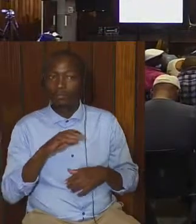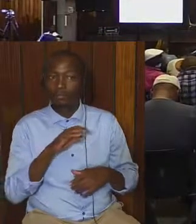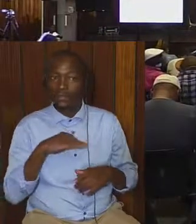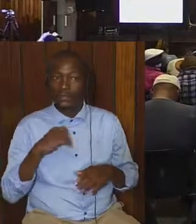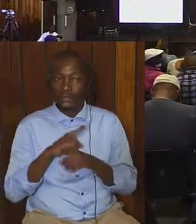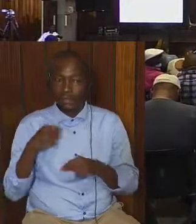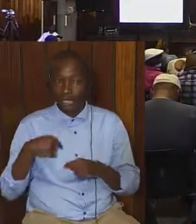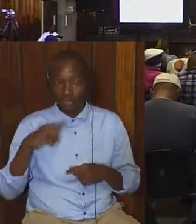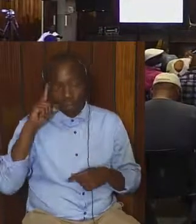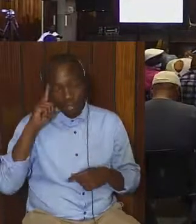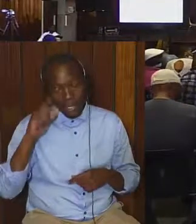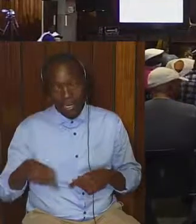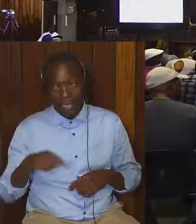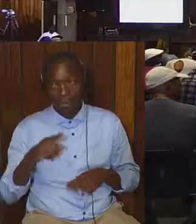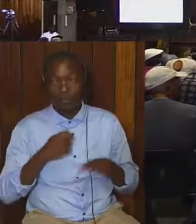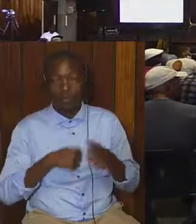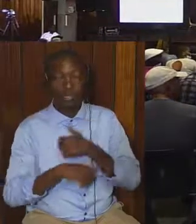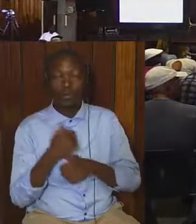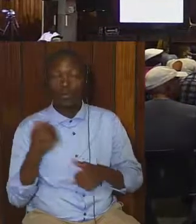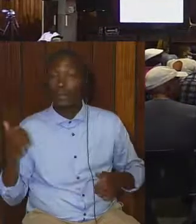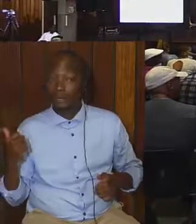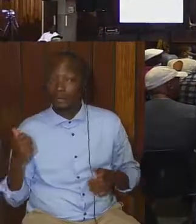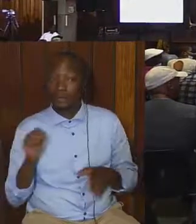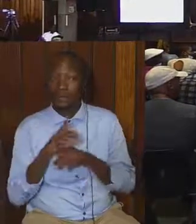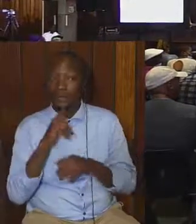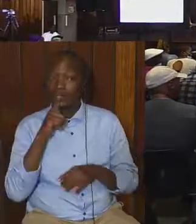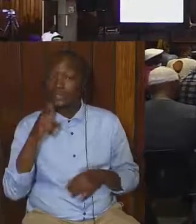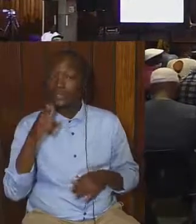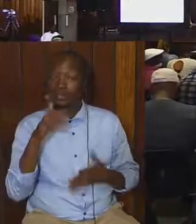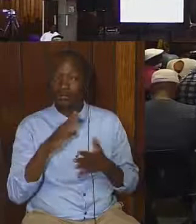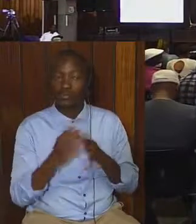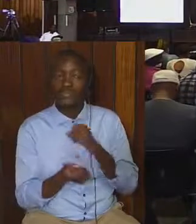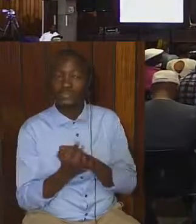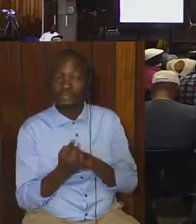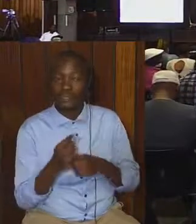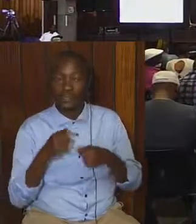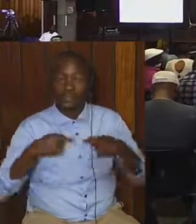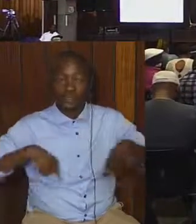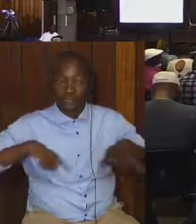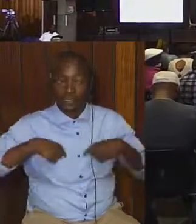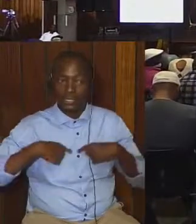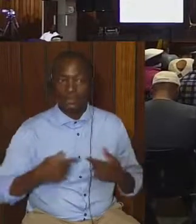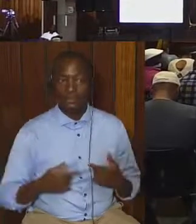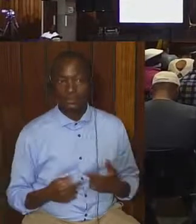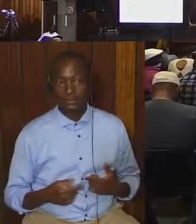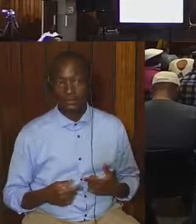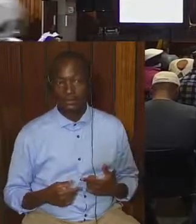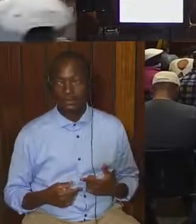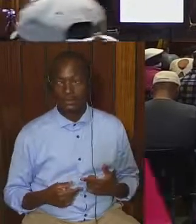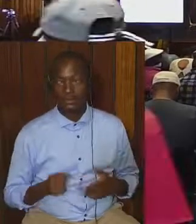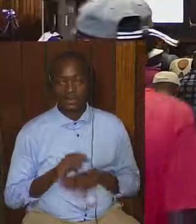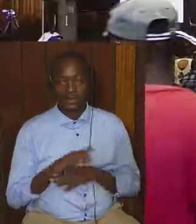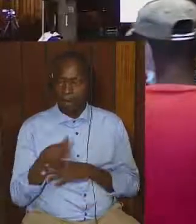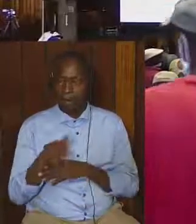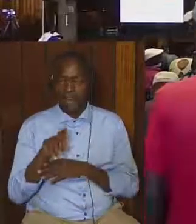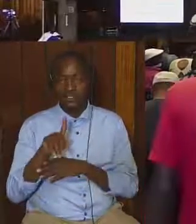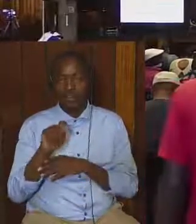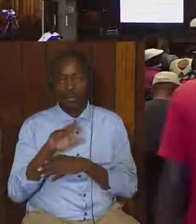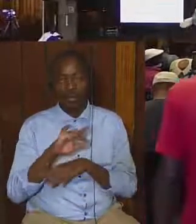ke ningiphendule nangibuyele emuva. Ngifuna ukuyobatshela ukuthi kwenzakalani ngathi. Uphathwa kana